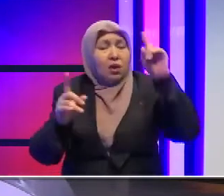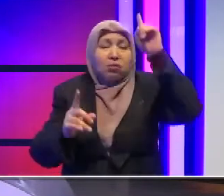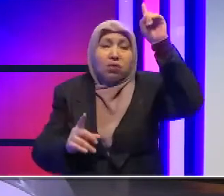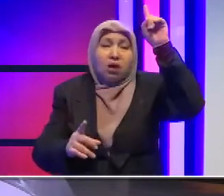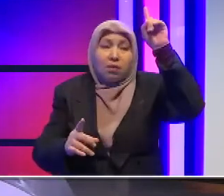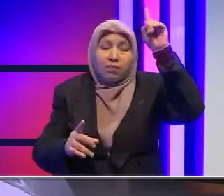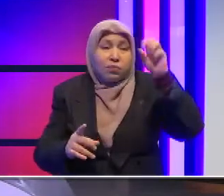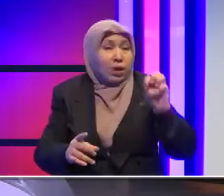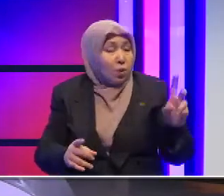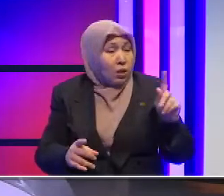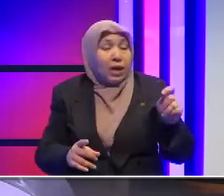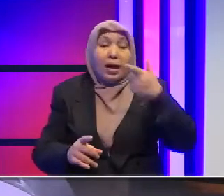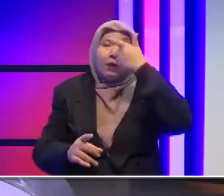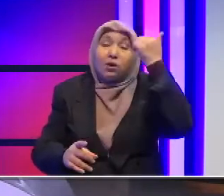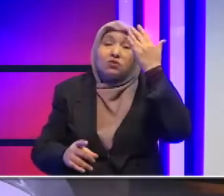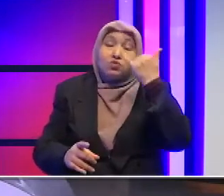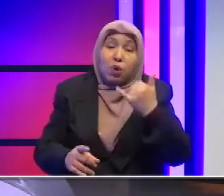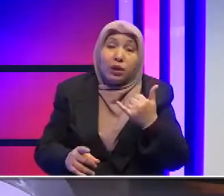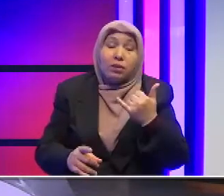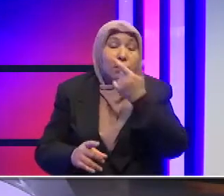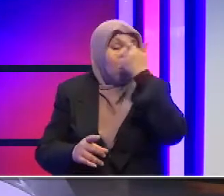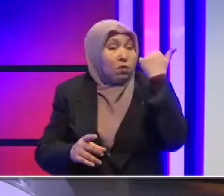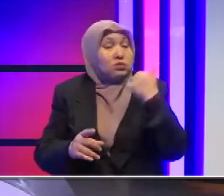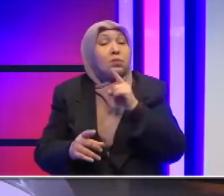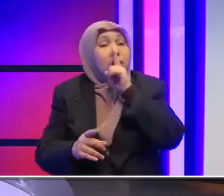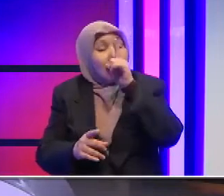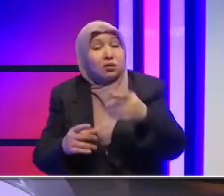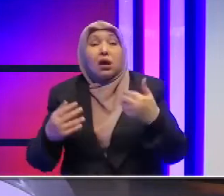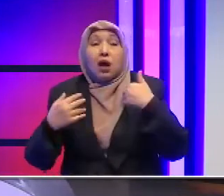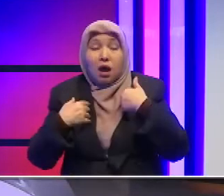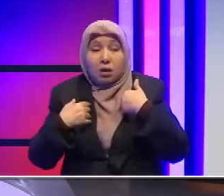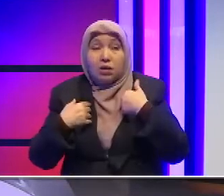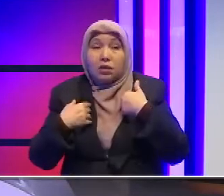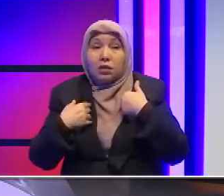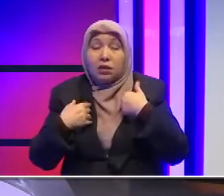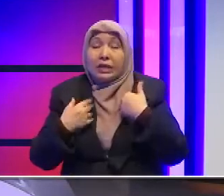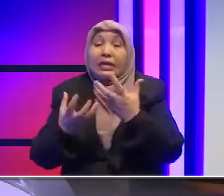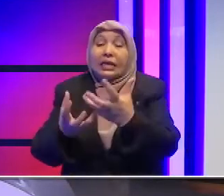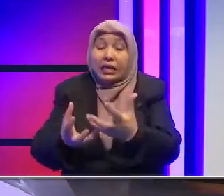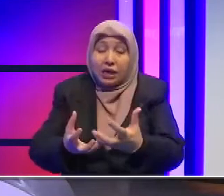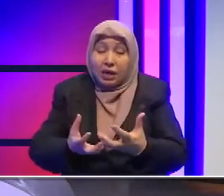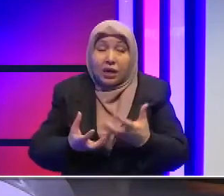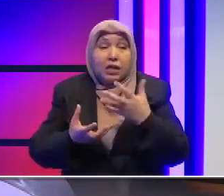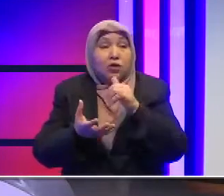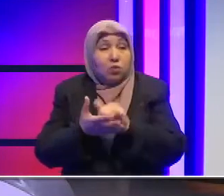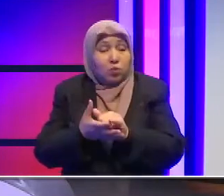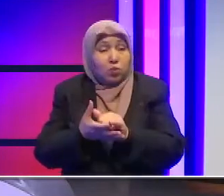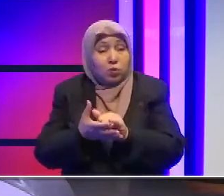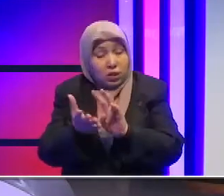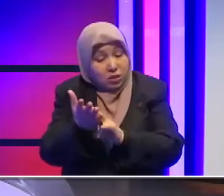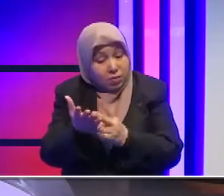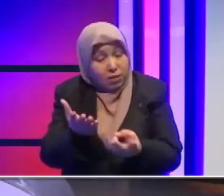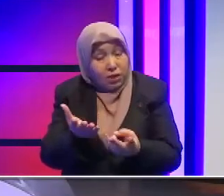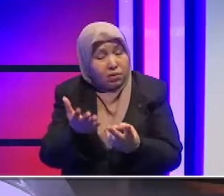Subhanahu wa taala. Kerana apa? Kerana rupa-rupanya idza tamanna, bila ada keinginan itu tadi diterjemahkan juga